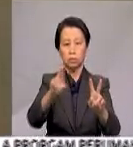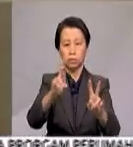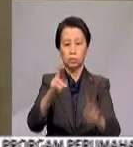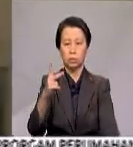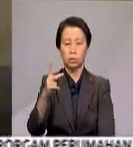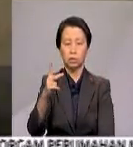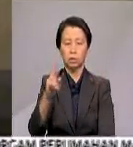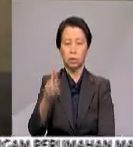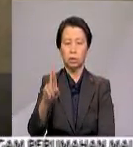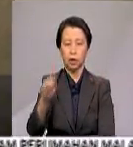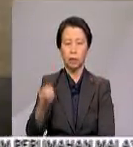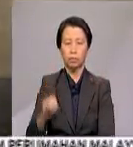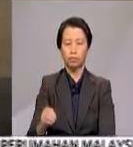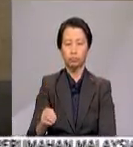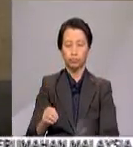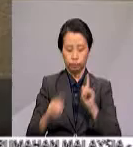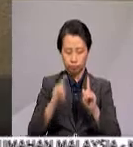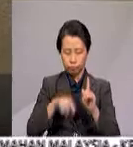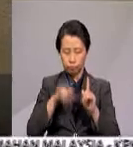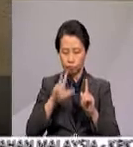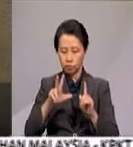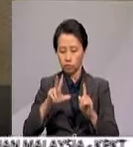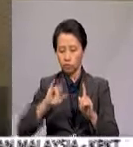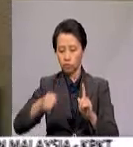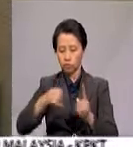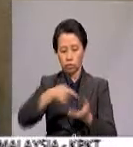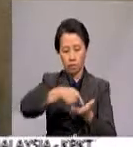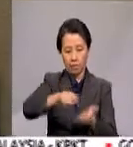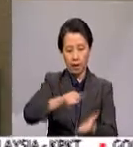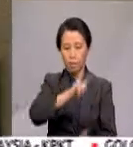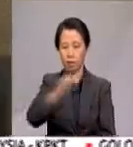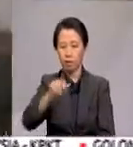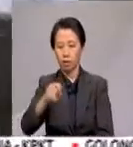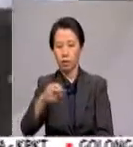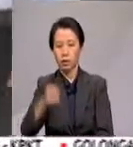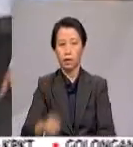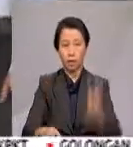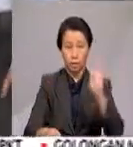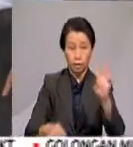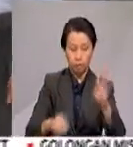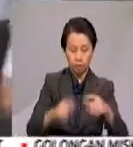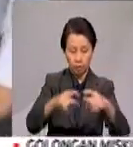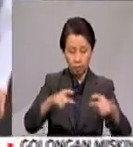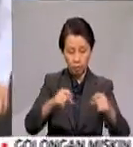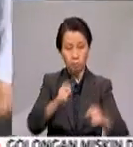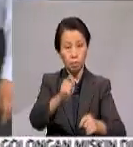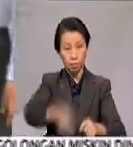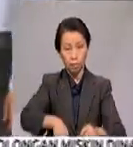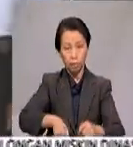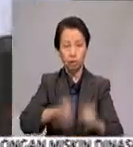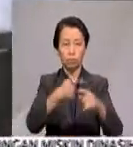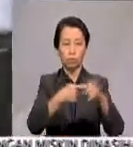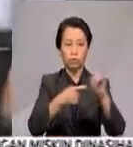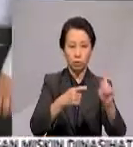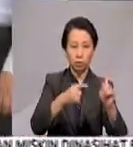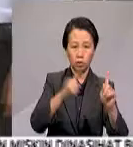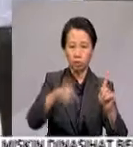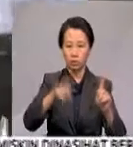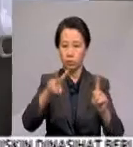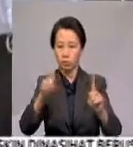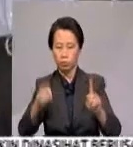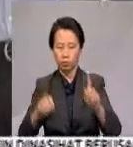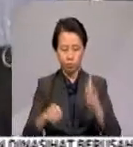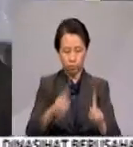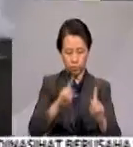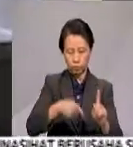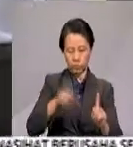RM250,000. Hampir 1.3 juta ringgit dibayar Zahid untuk 4 kad kreditnya antara Januari 2014 dan Januari